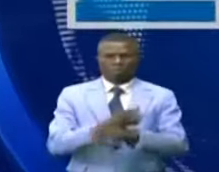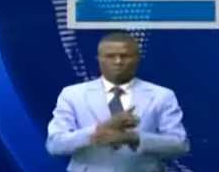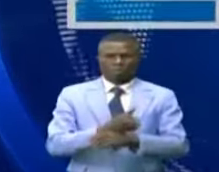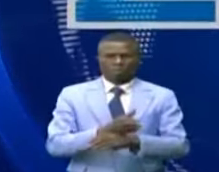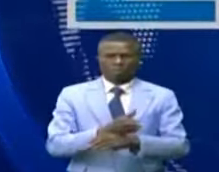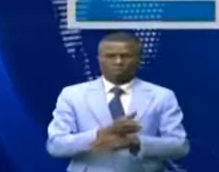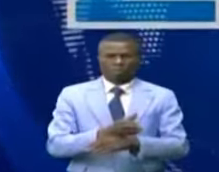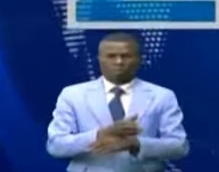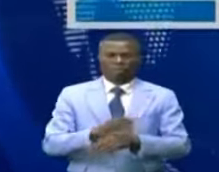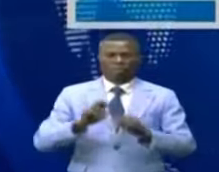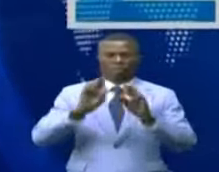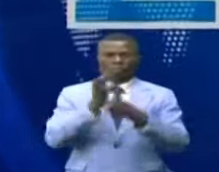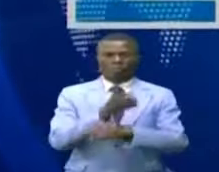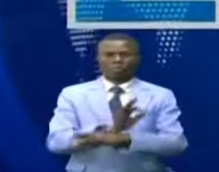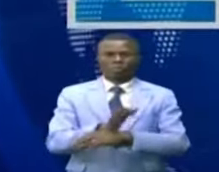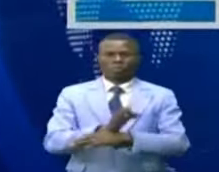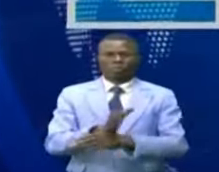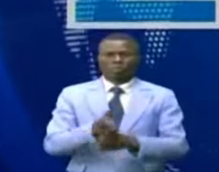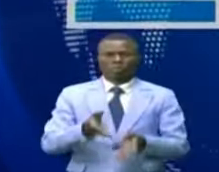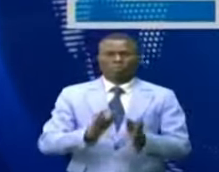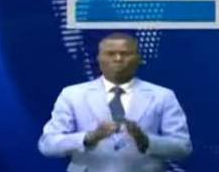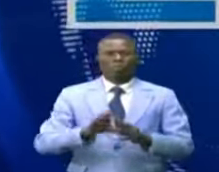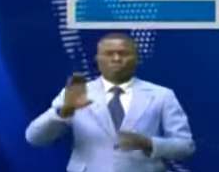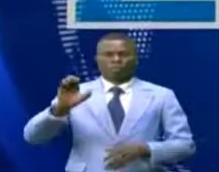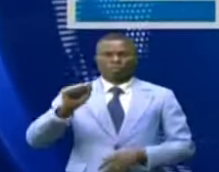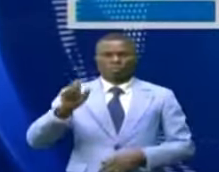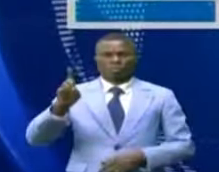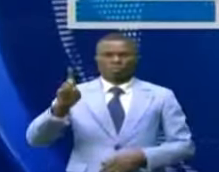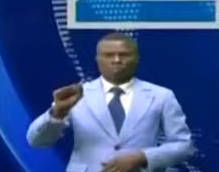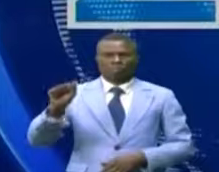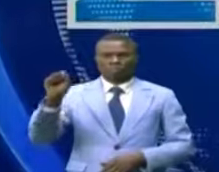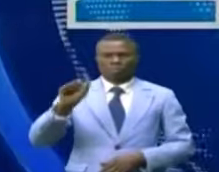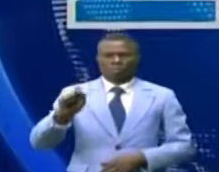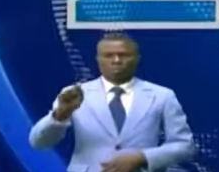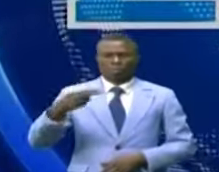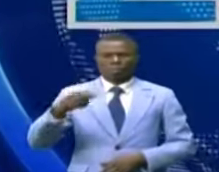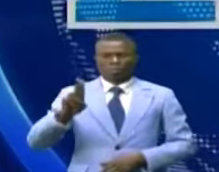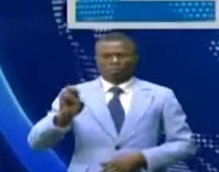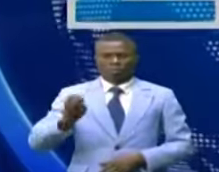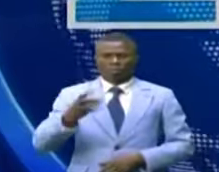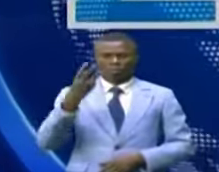sur tous les réseaux sociaux du cadastre minier et sur le site web